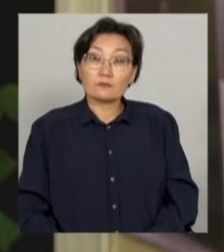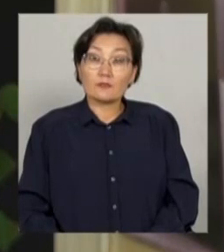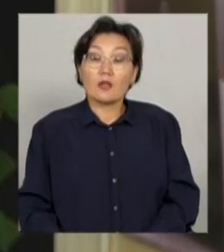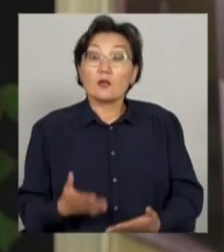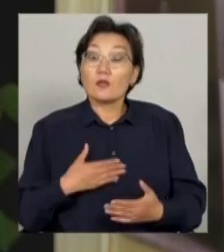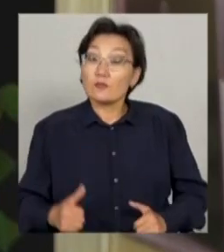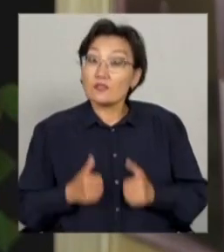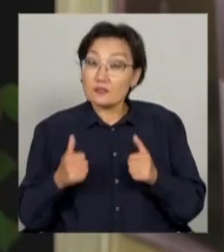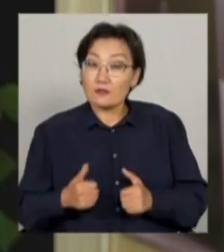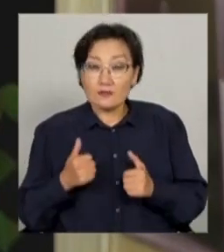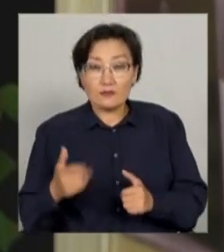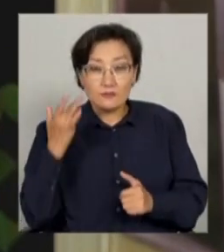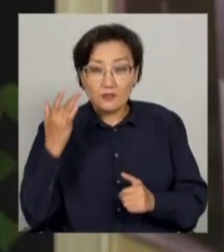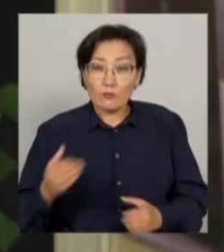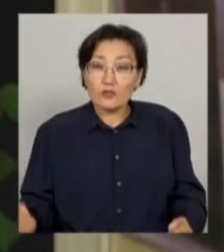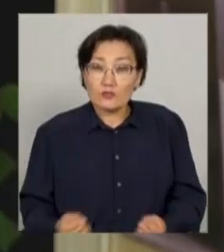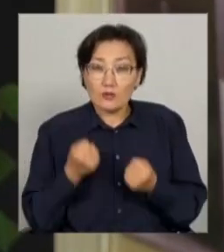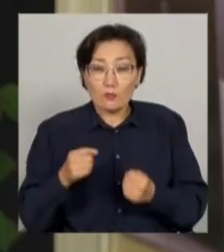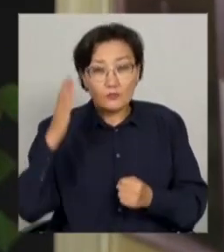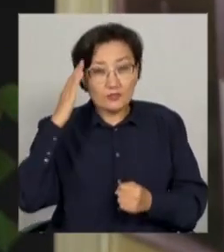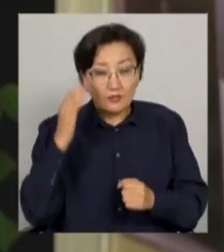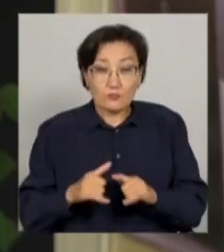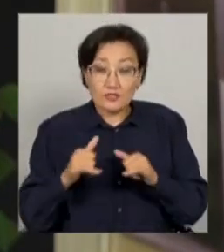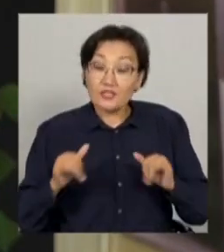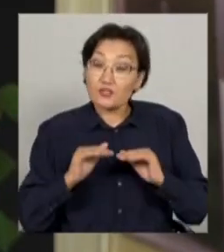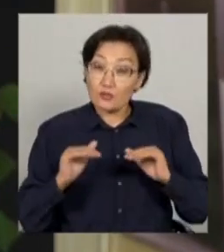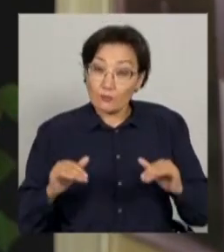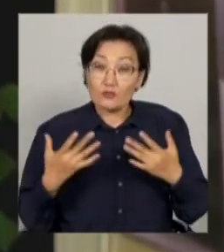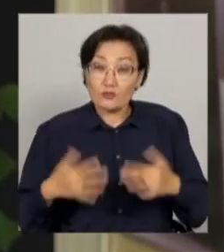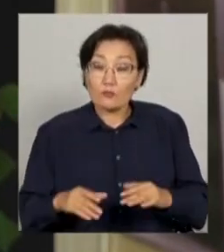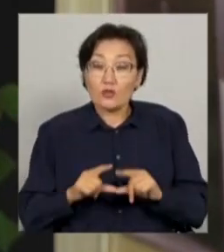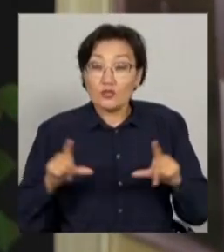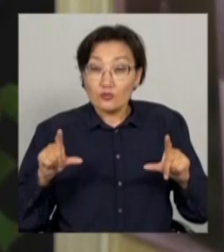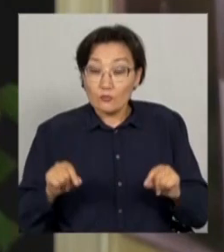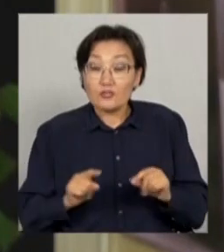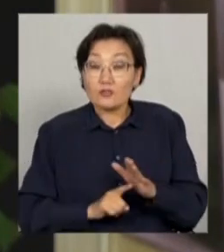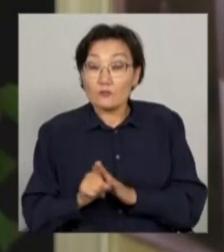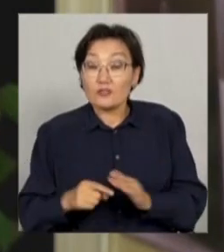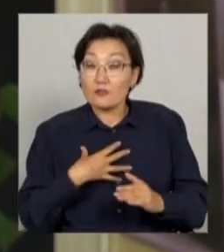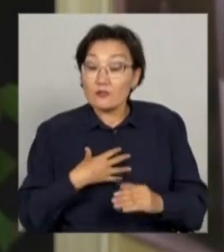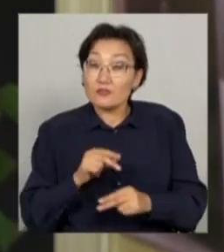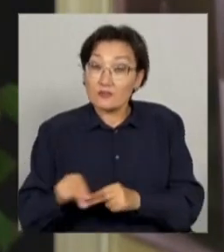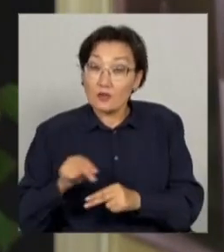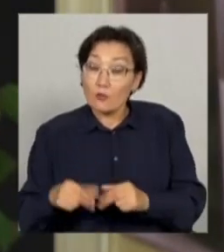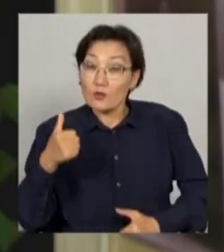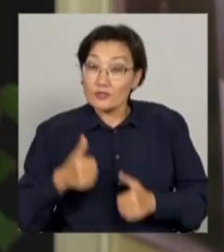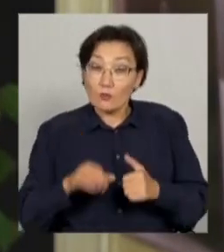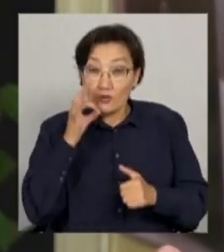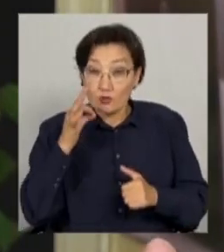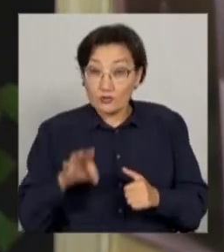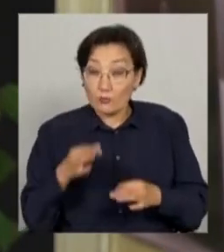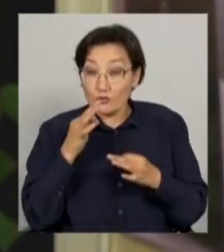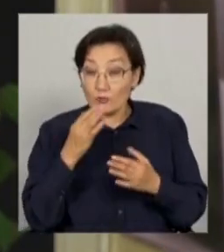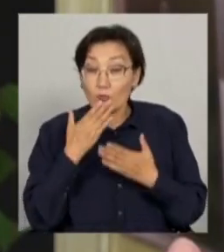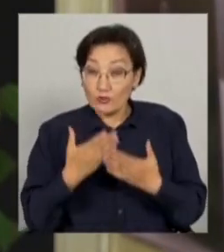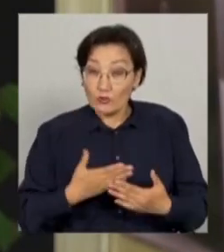Мы стараемся всячески поддерживать интеллектуальное развитие детей. Уже со школьной скамьи важно прививать соревновательный опыт и любовь